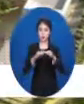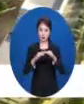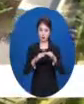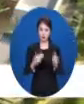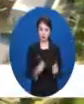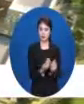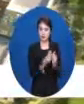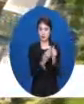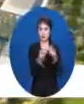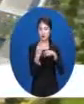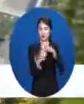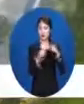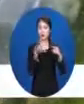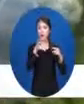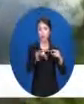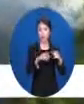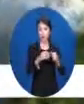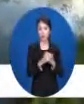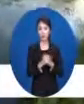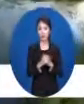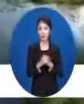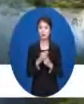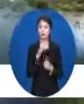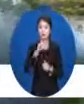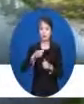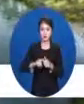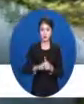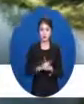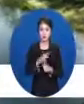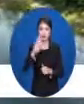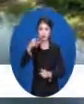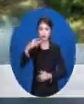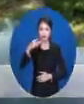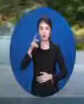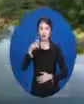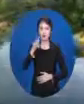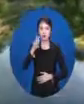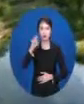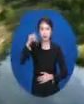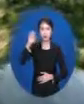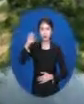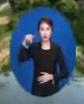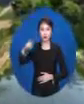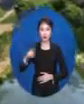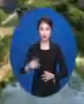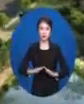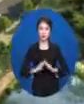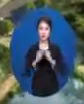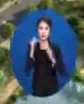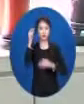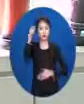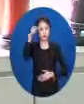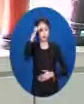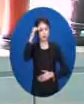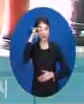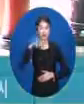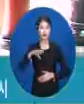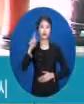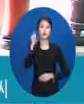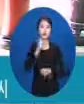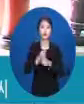재배용 온실 운영 등 친환경적 뷰티 테마파크를 조성해 관광 명소화 시켜나갈 계획입니다.